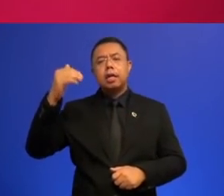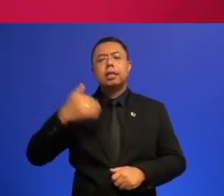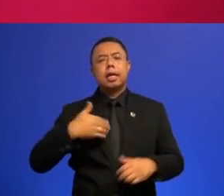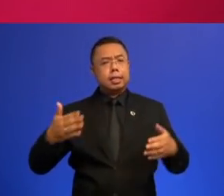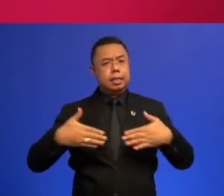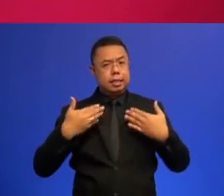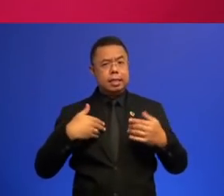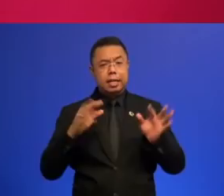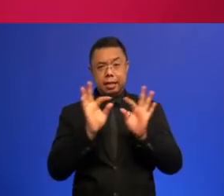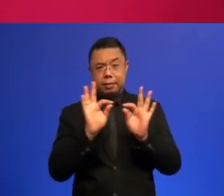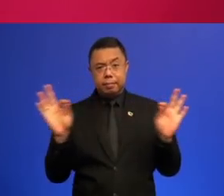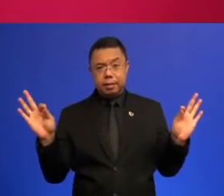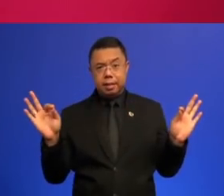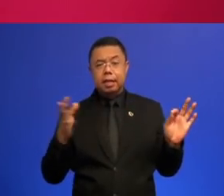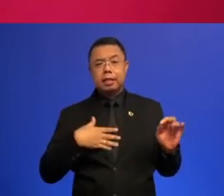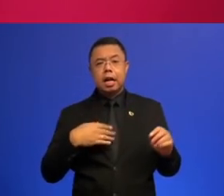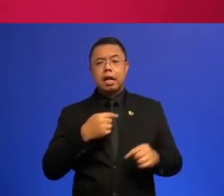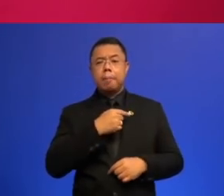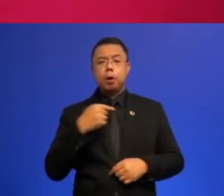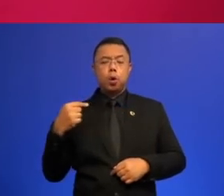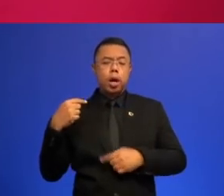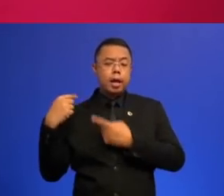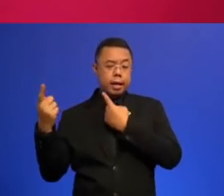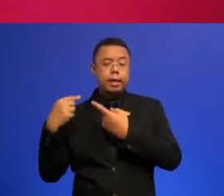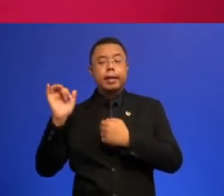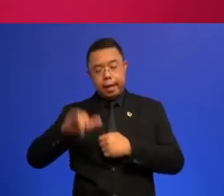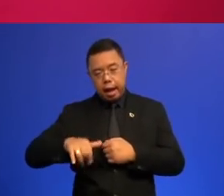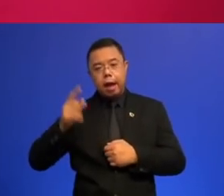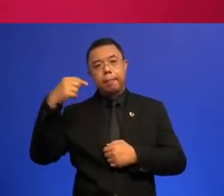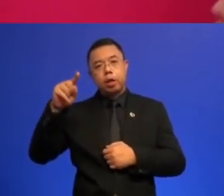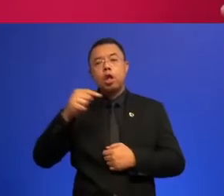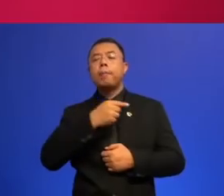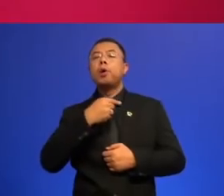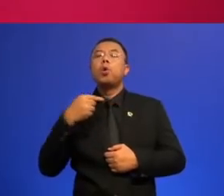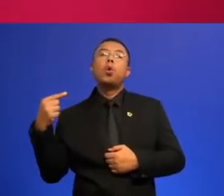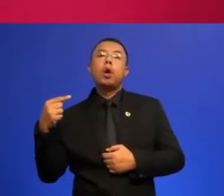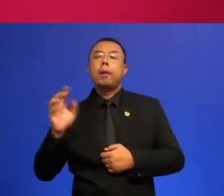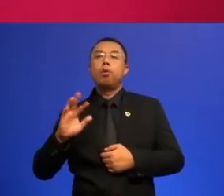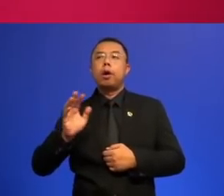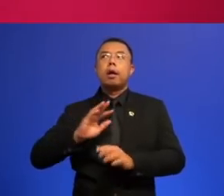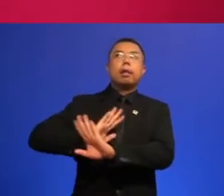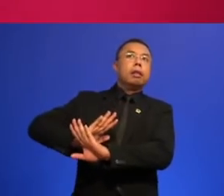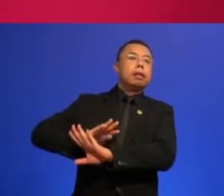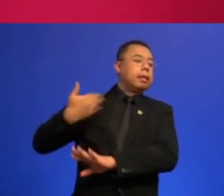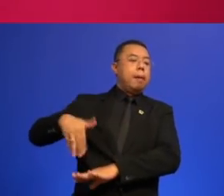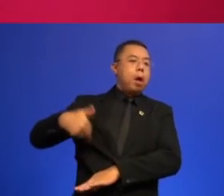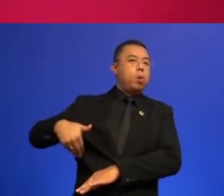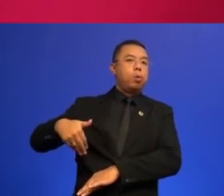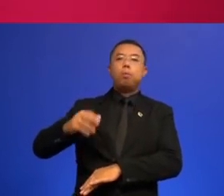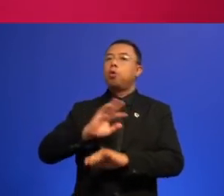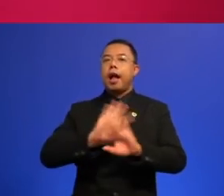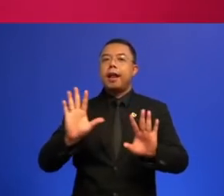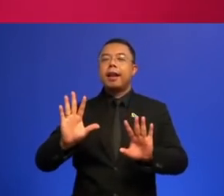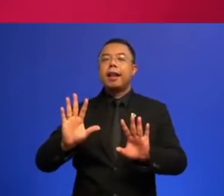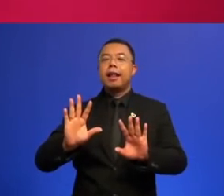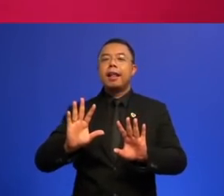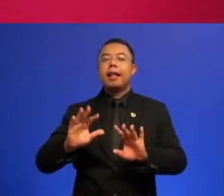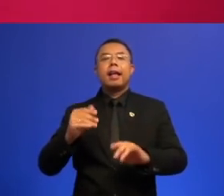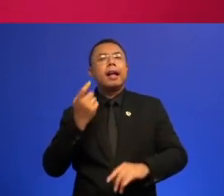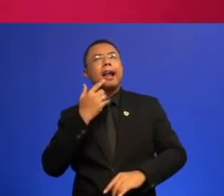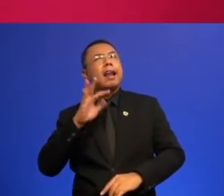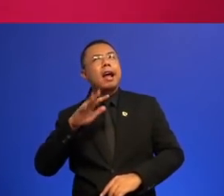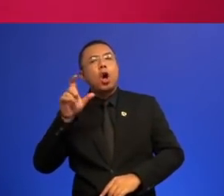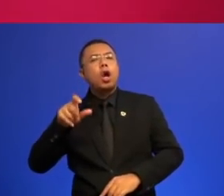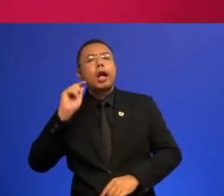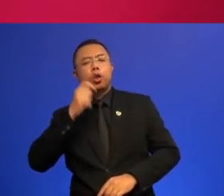Saya senang dengan kalimat saya mengurangi interaksi, betul. Mengurangi interaksi bukan tidak berinteraksi.